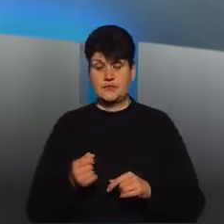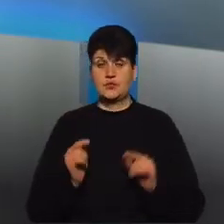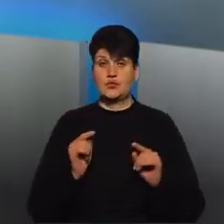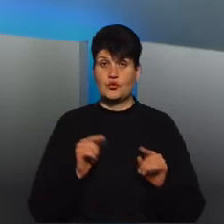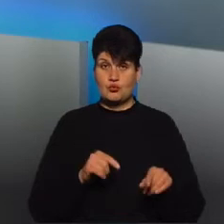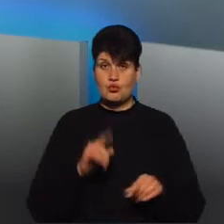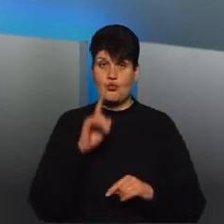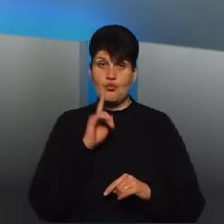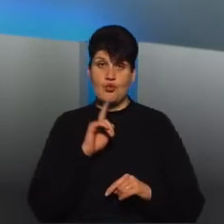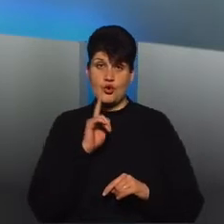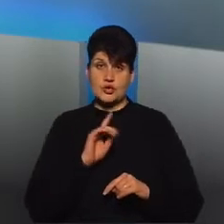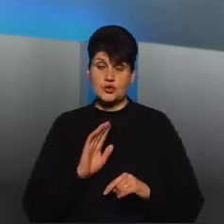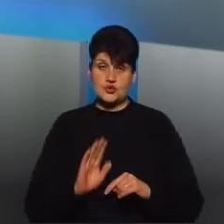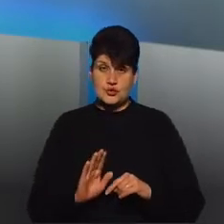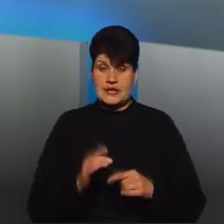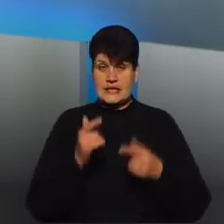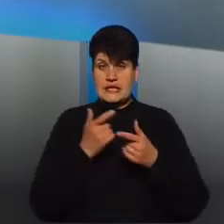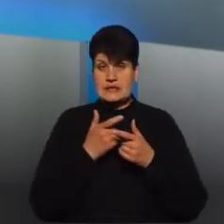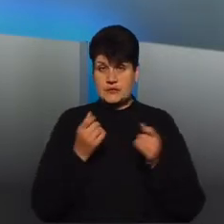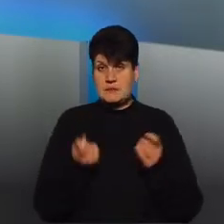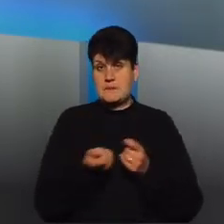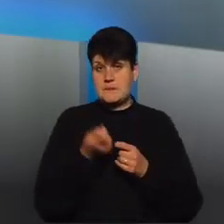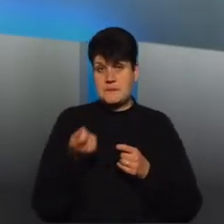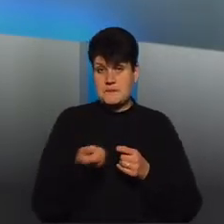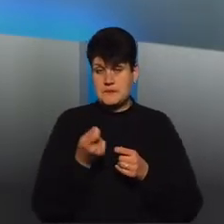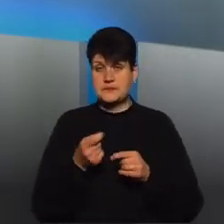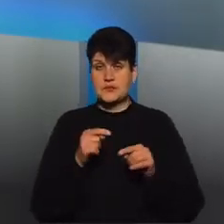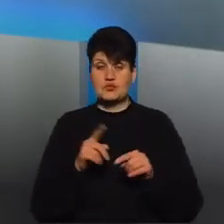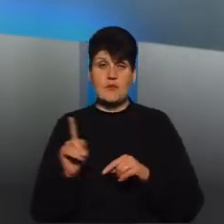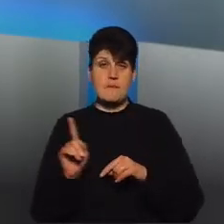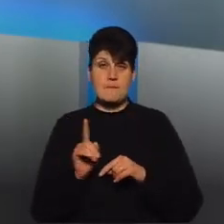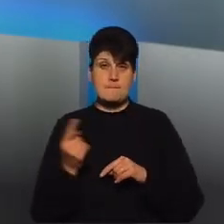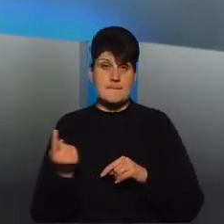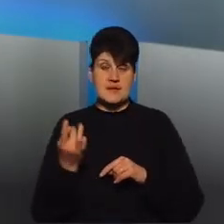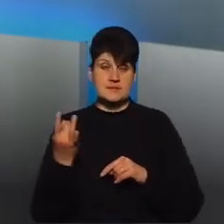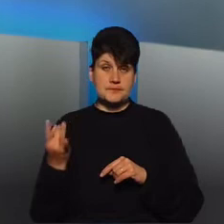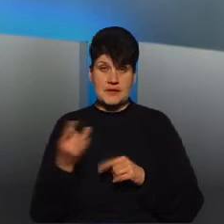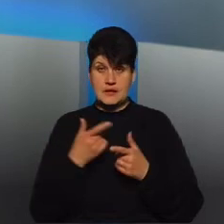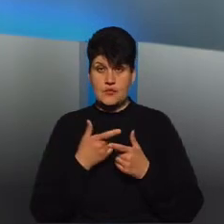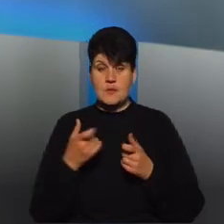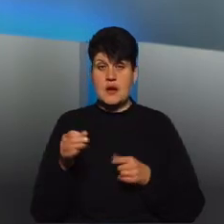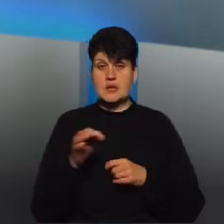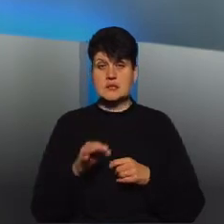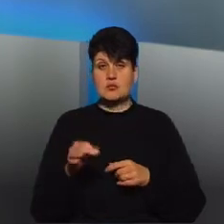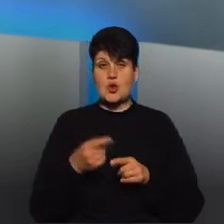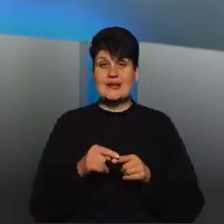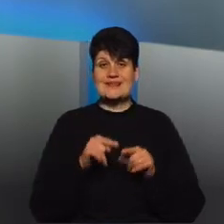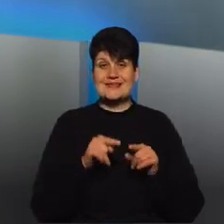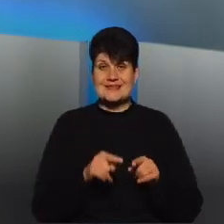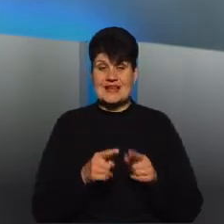що інформації обмаль, тому що вперше інформація про цей варіант